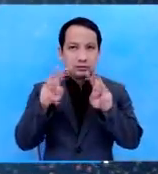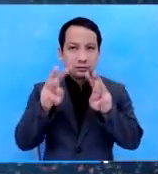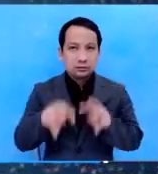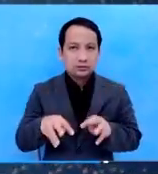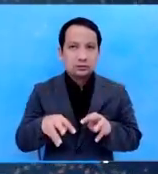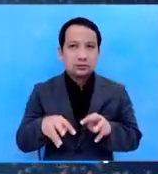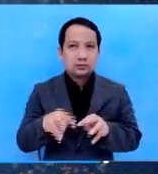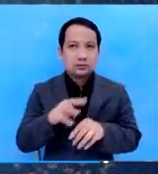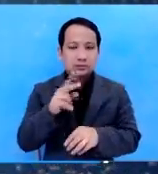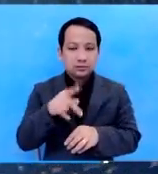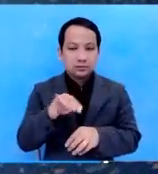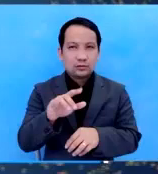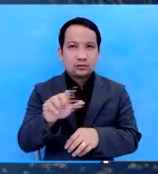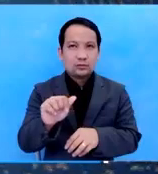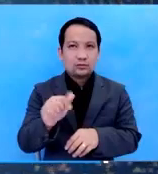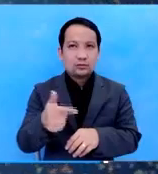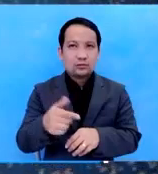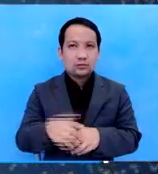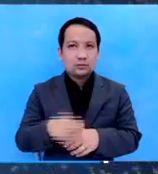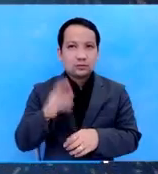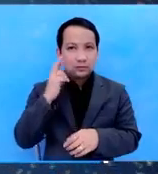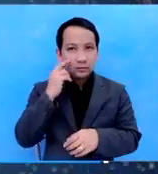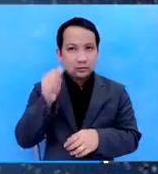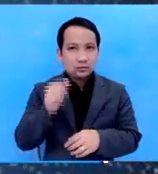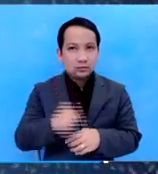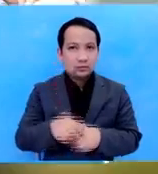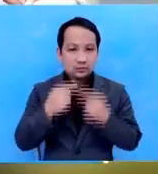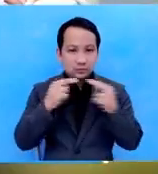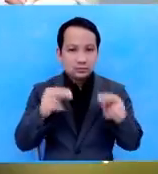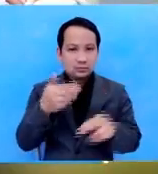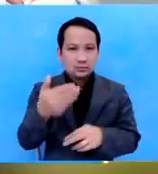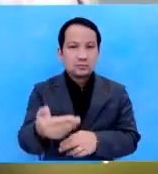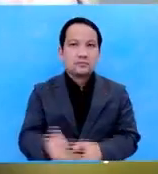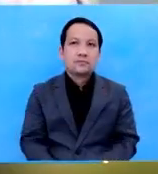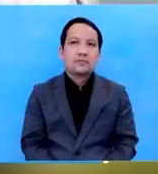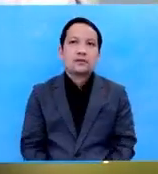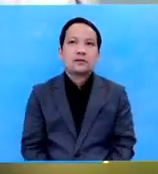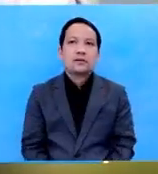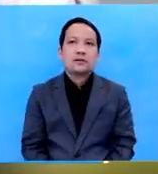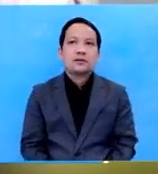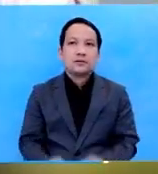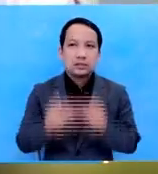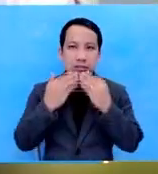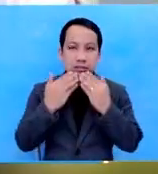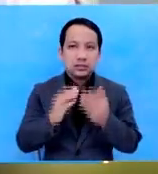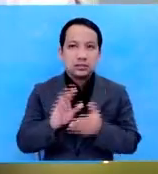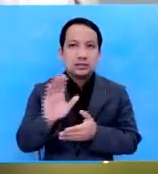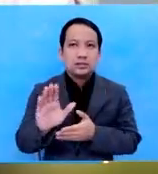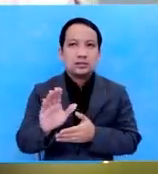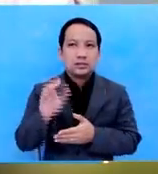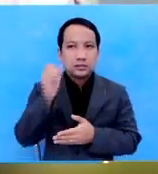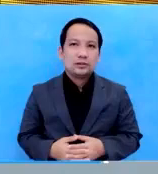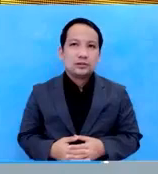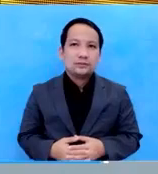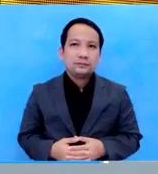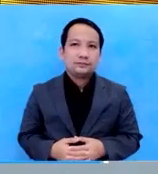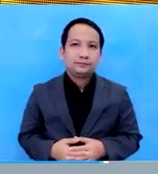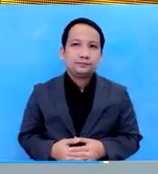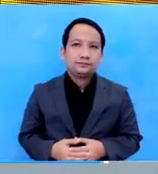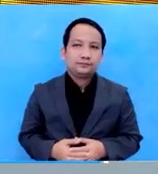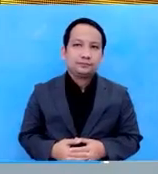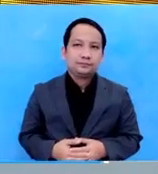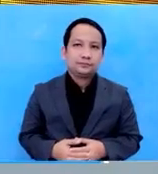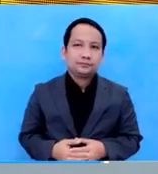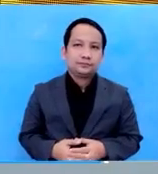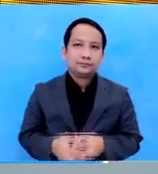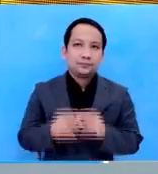Center ng Pag-asa, Raymond Ordinario nag-uulat. Okay, maraming salamat po, Sir Raymond Ordinario. Kaugnay pa